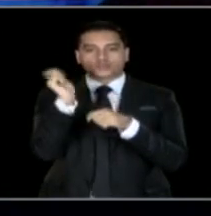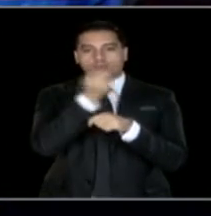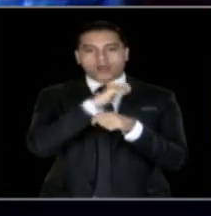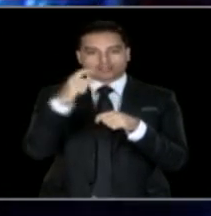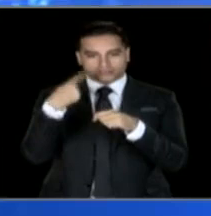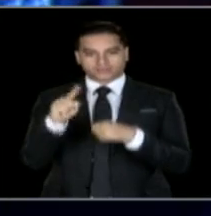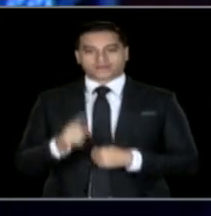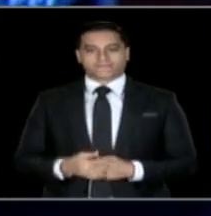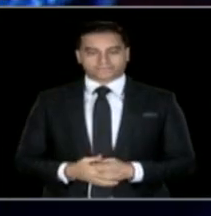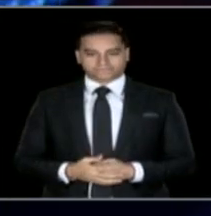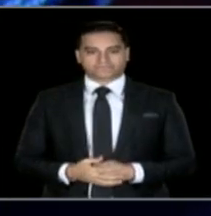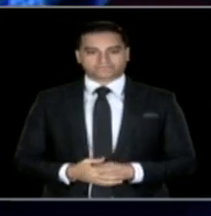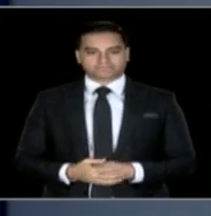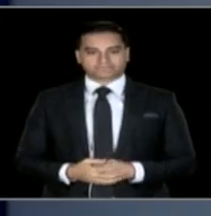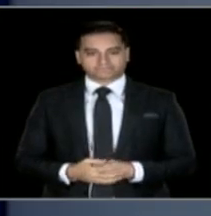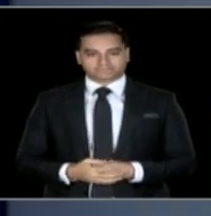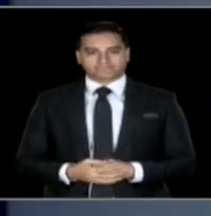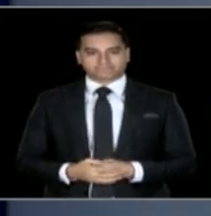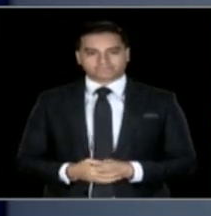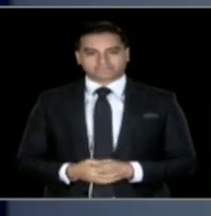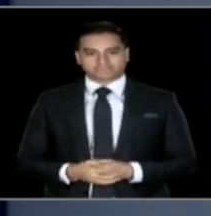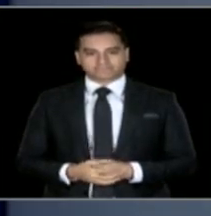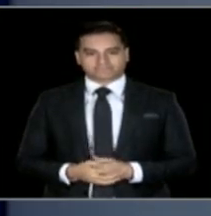صح. برافو عليك.